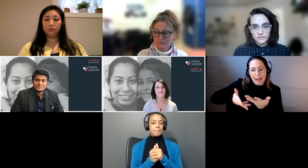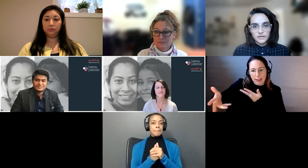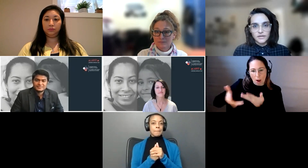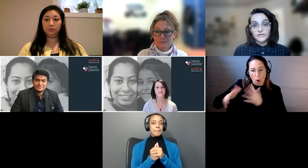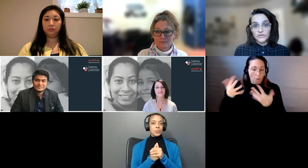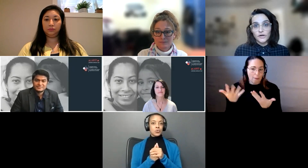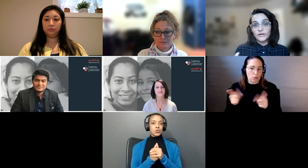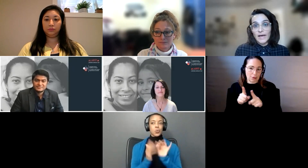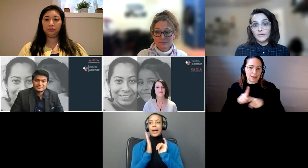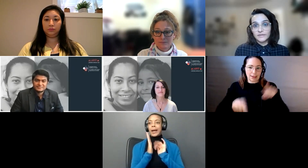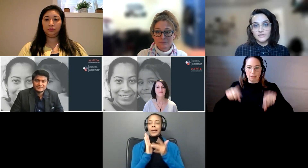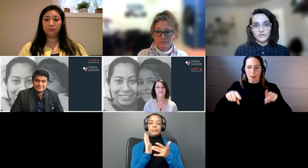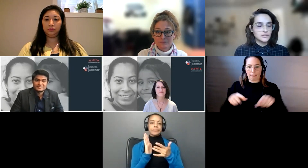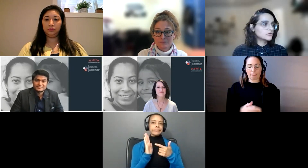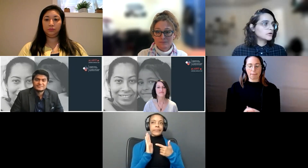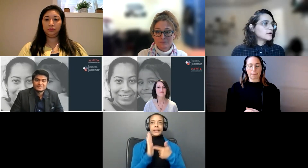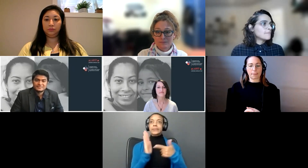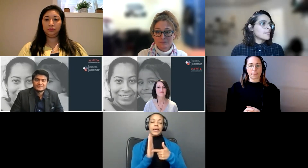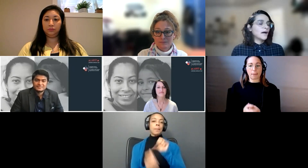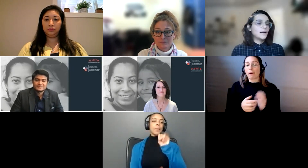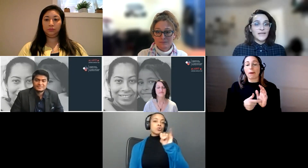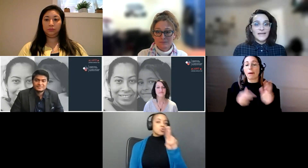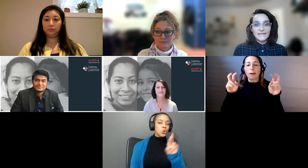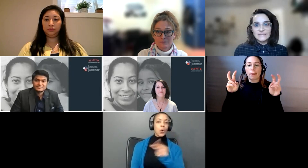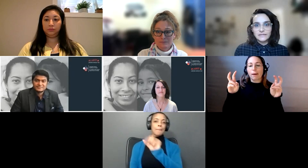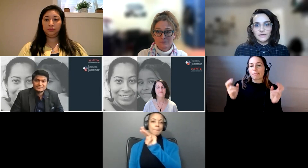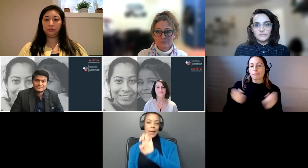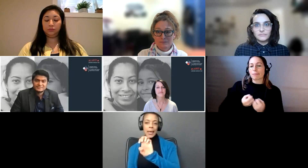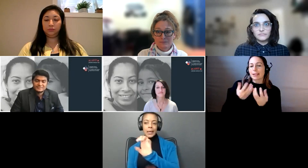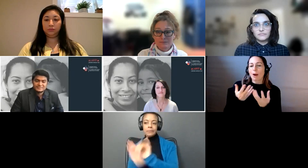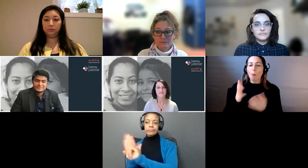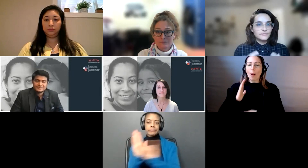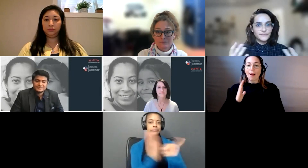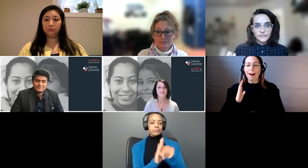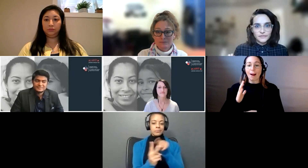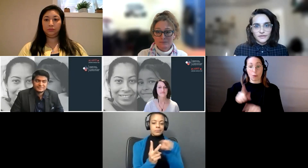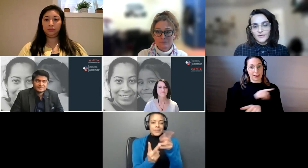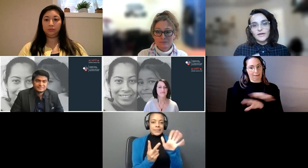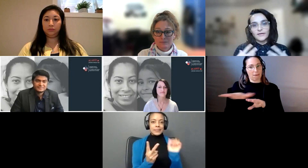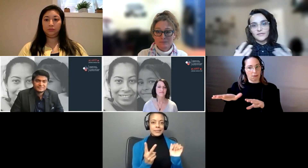Donc des fois, il y a des expressions de politesse qui ont aussi un effet.